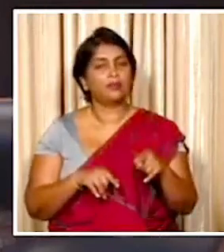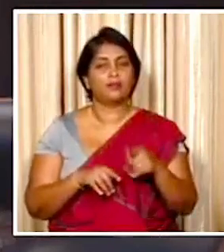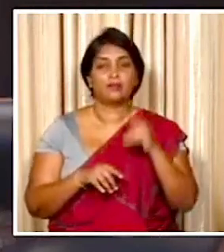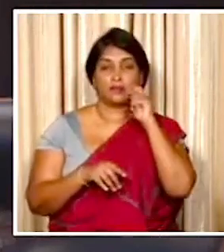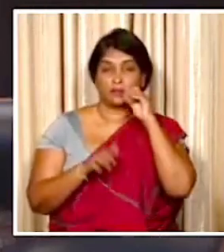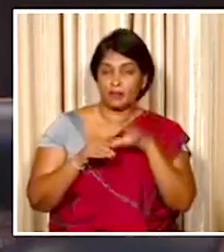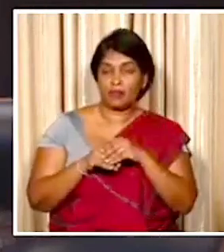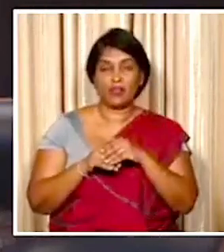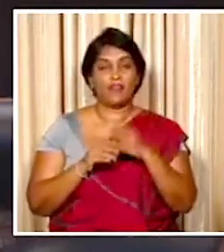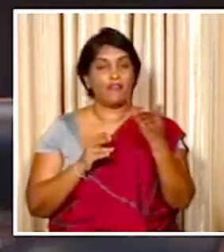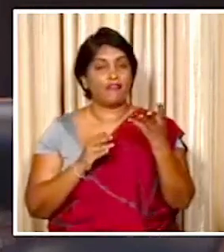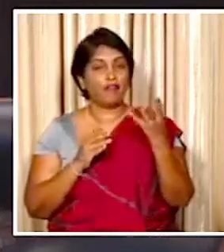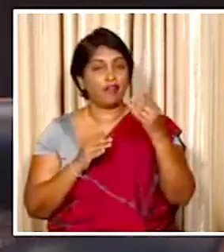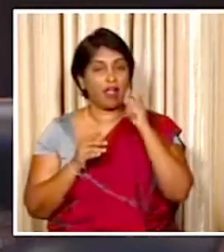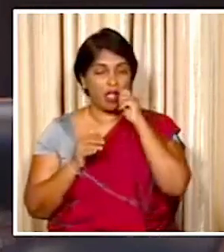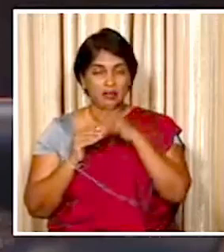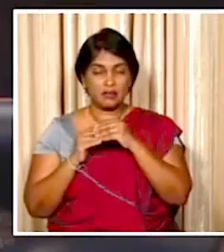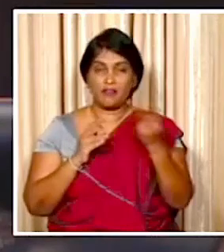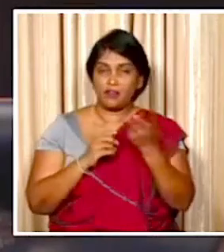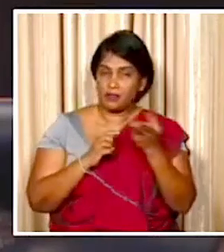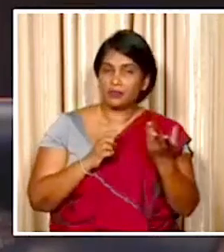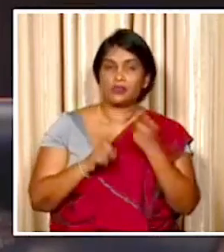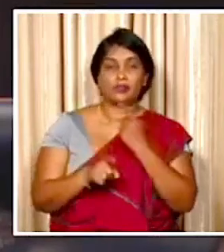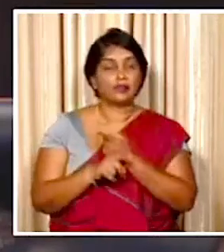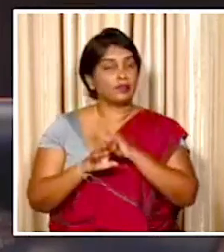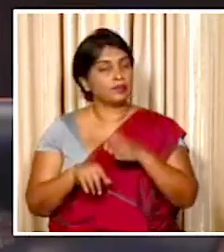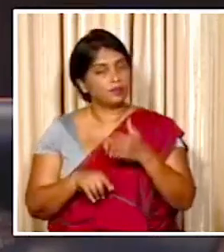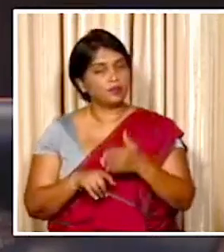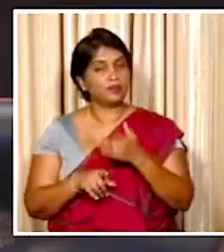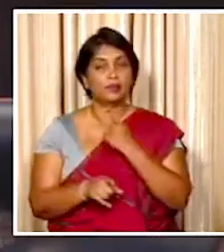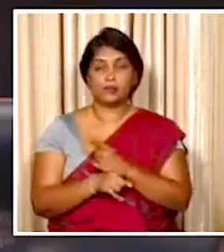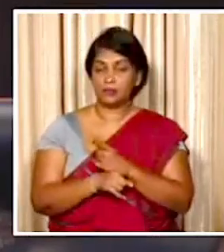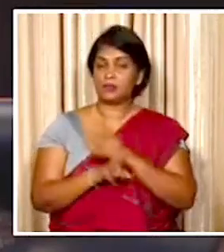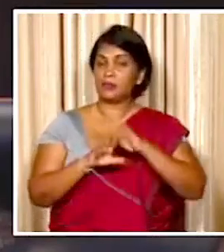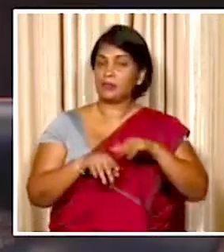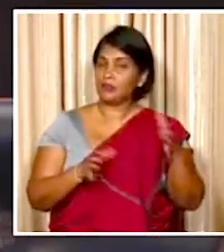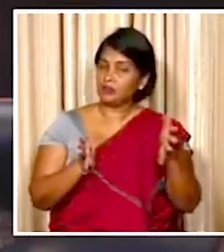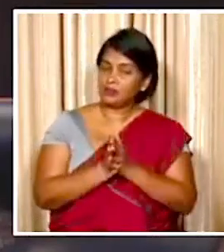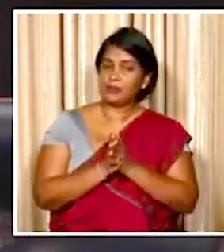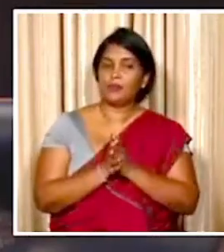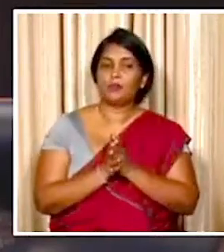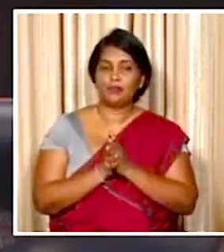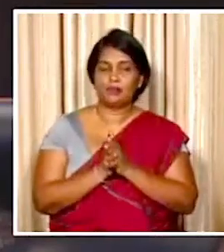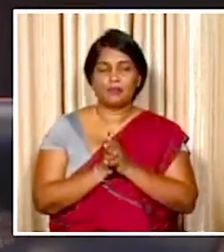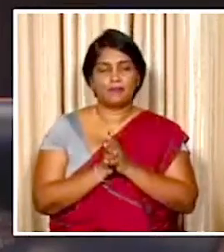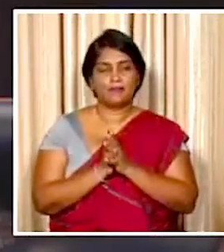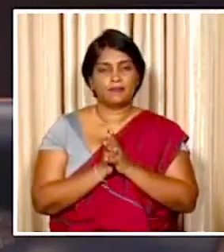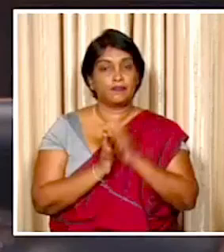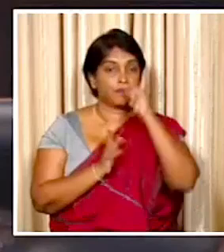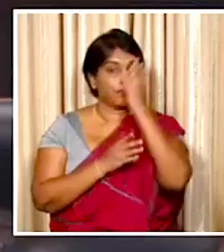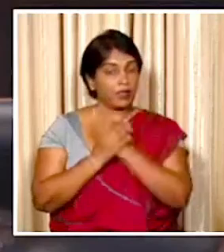सेमिया सह बिरीद अतुल अतरद गुरु शिष्यान गुरुवरिया सह शिष्यान तुलद